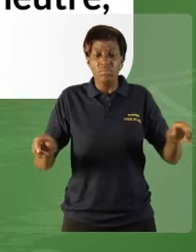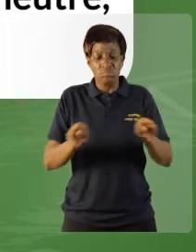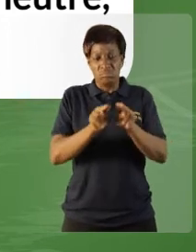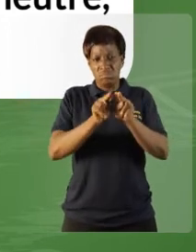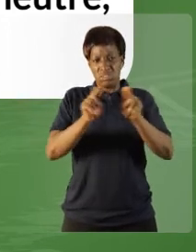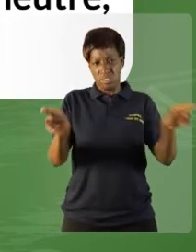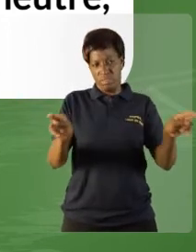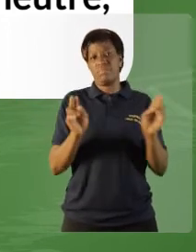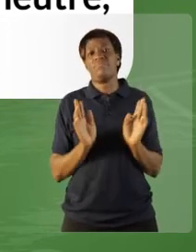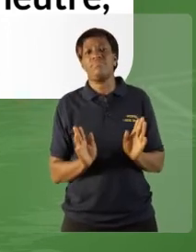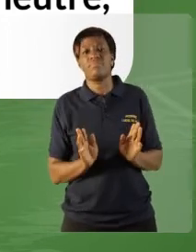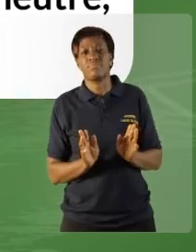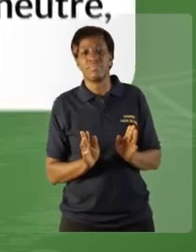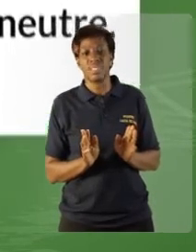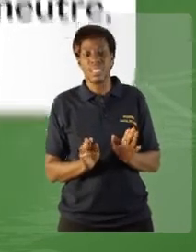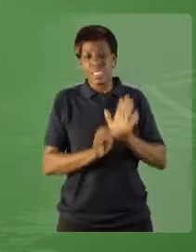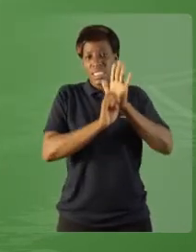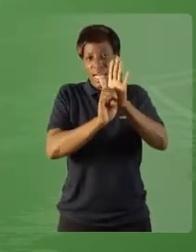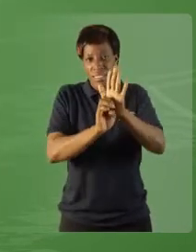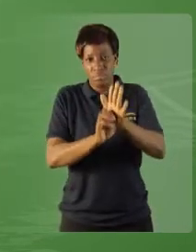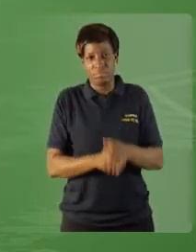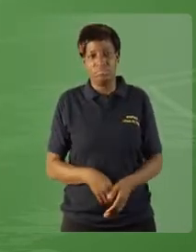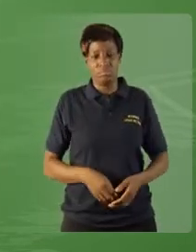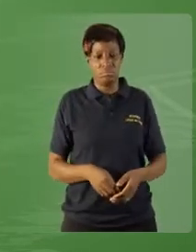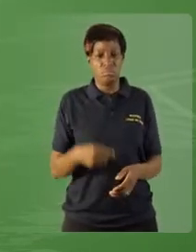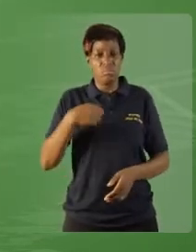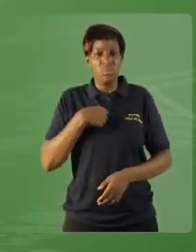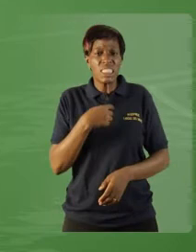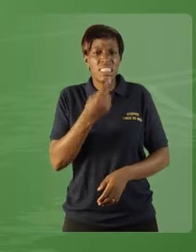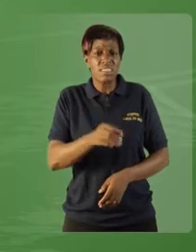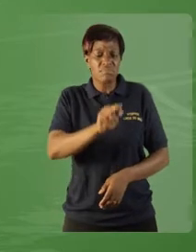marquée. Vous voyez que quand je dis « man »,